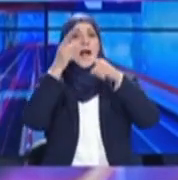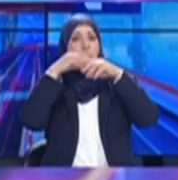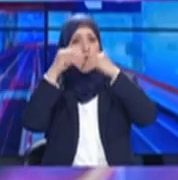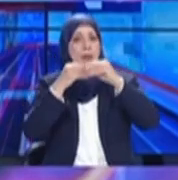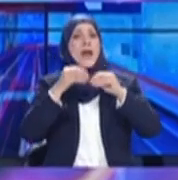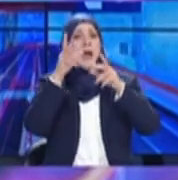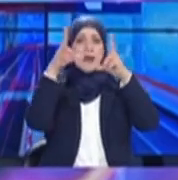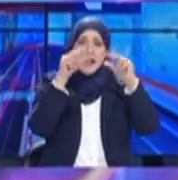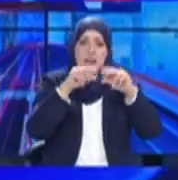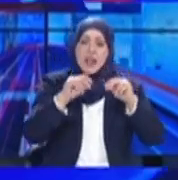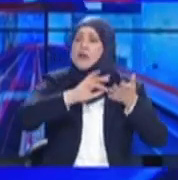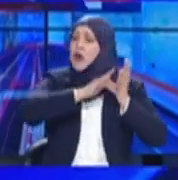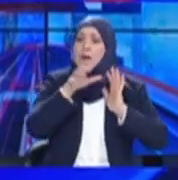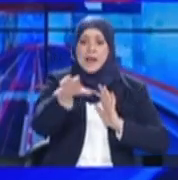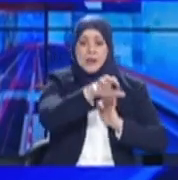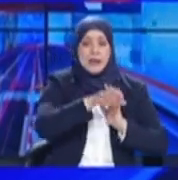تونس